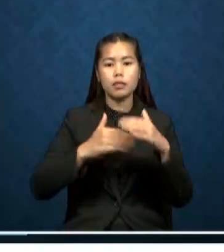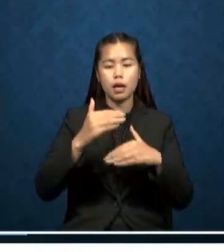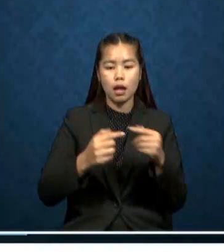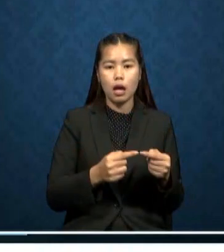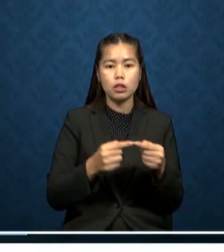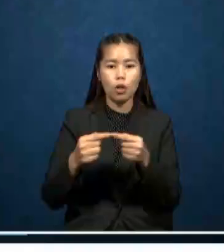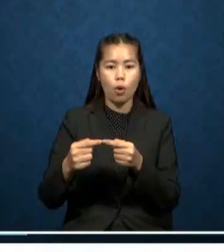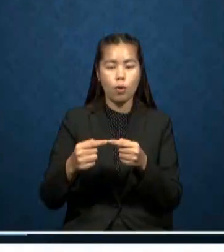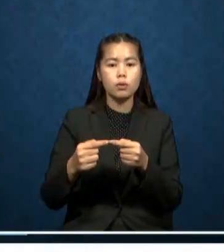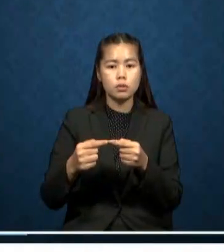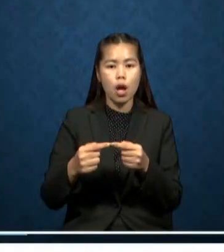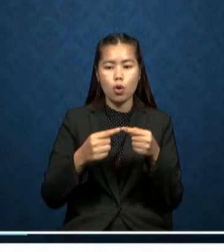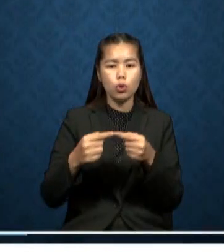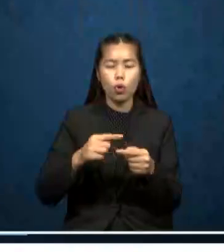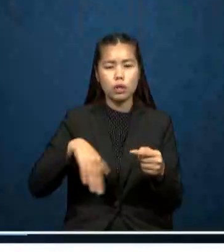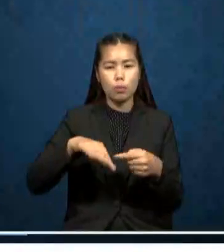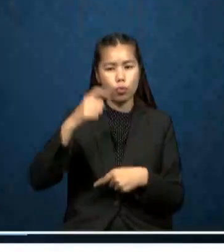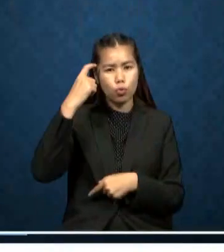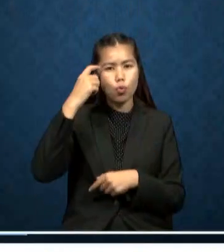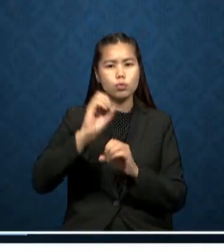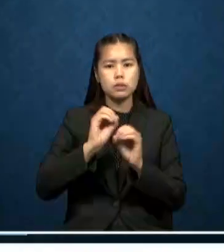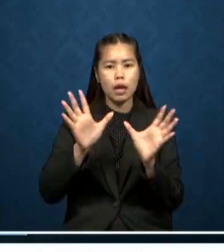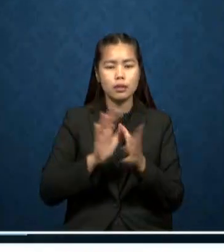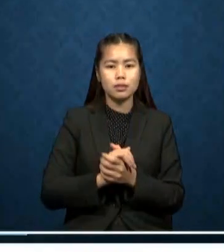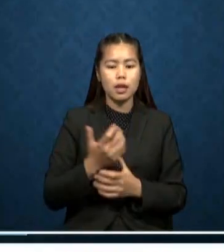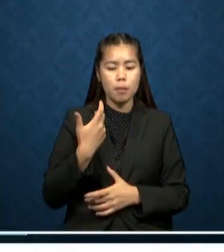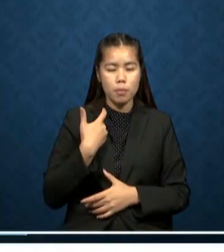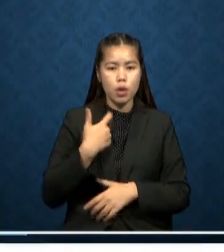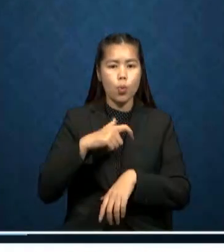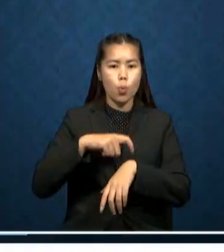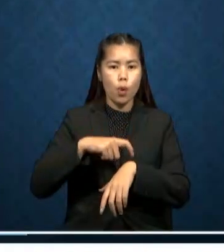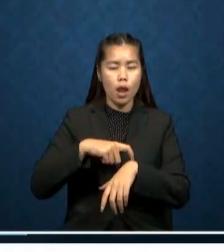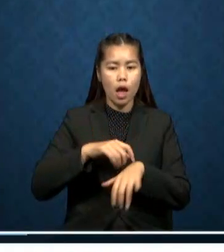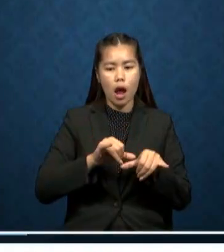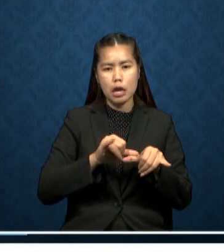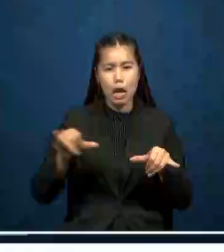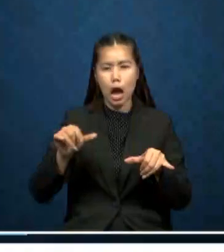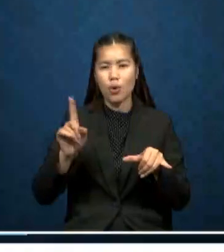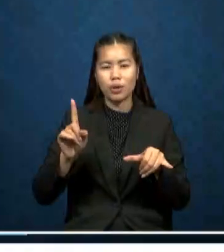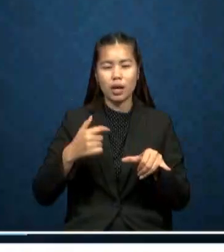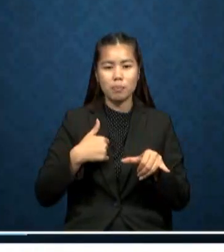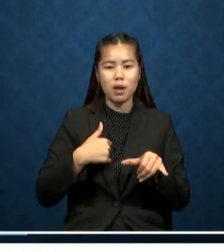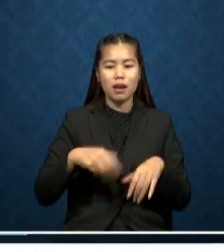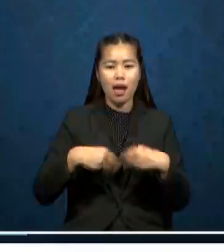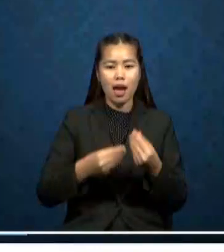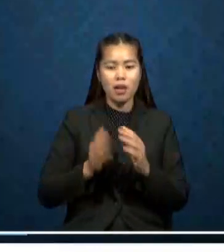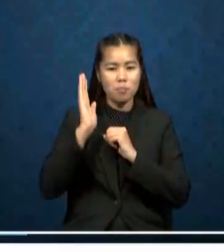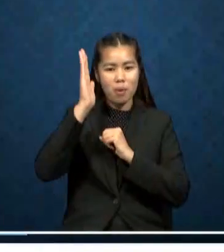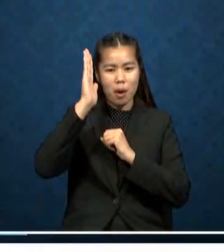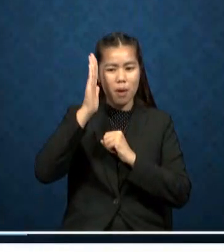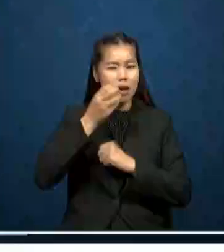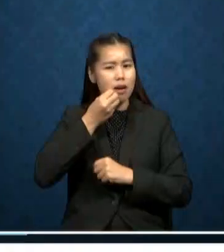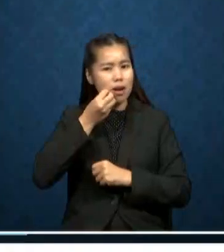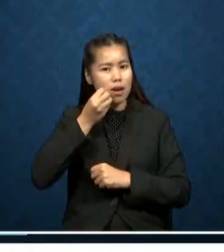รู้แจ้งในขั้นนี้จะมีช่วงเวลายาวเพื่อให้วิทยากรต้นแบบกลับไปยังพื้นที่ของ